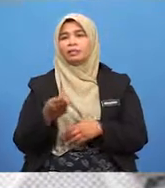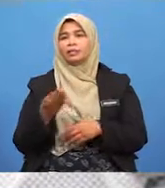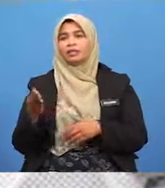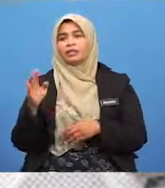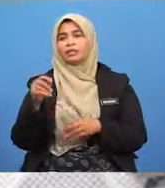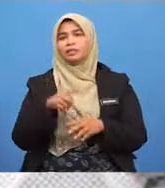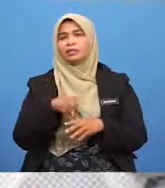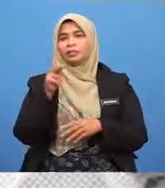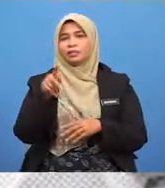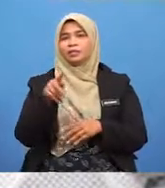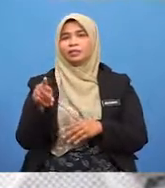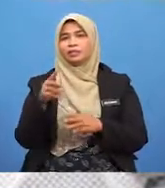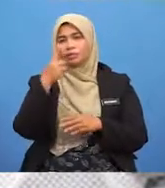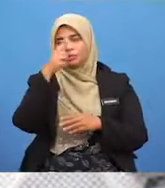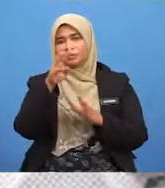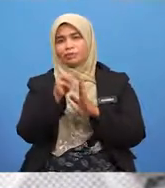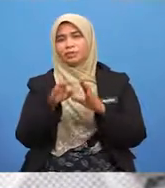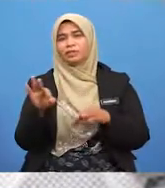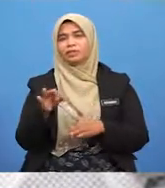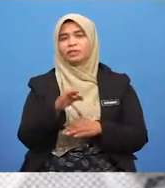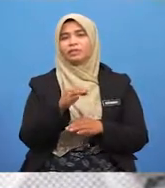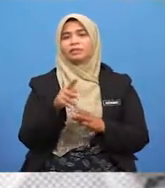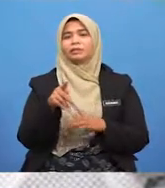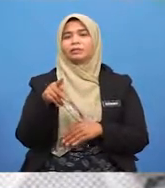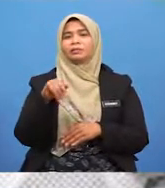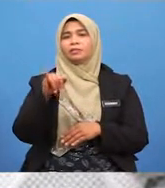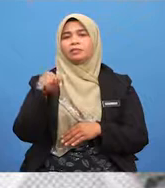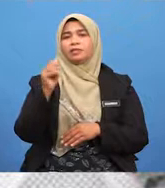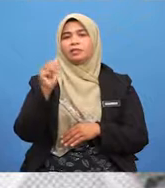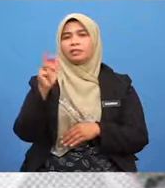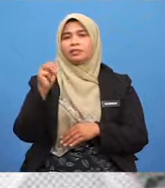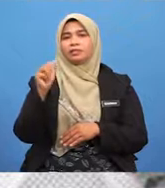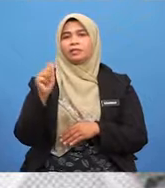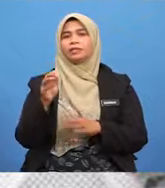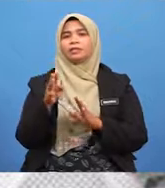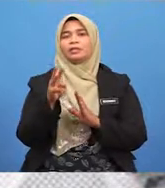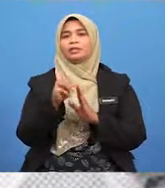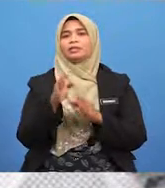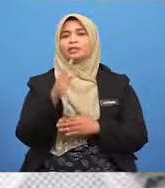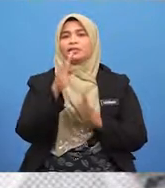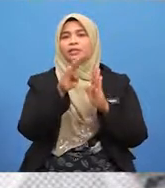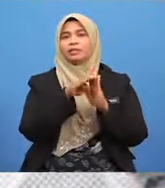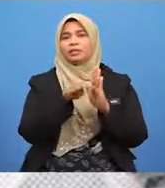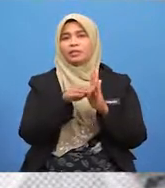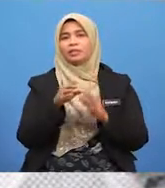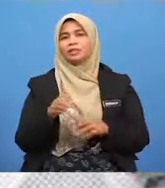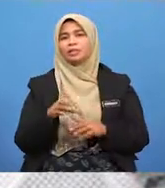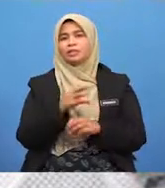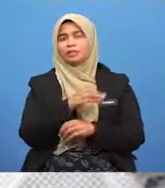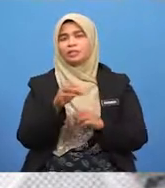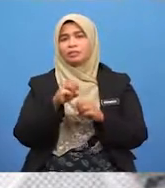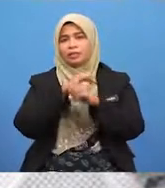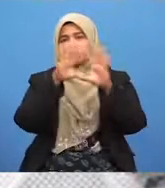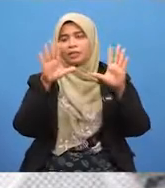menjahit pidzama yang kedua menyelesaikan dan menerangkan langkah menjahit